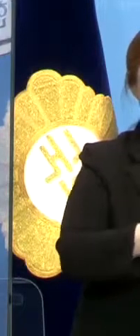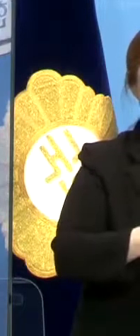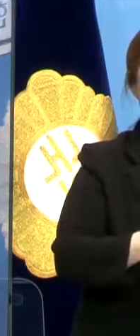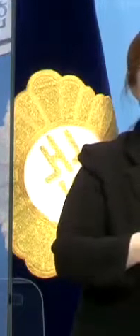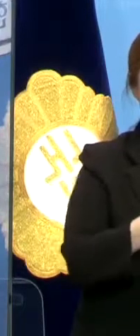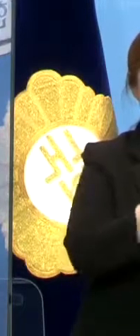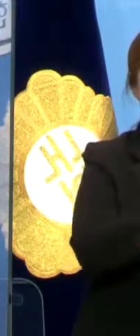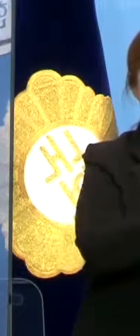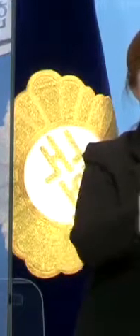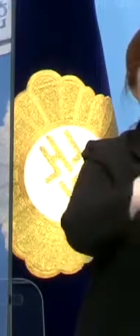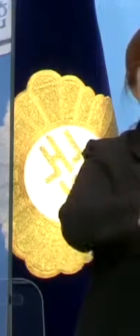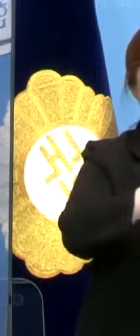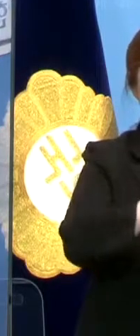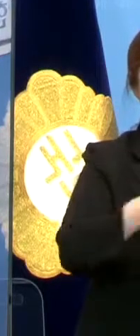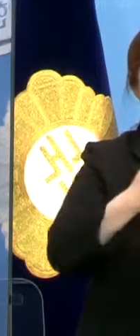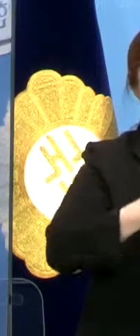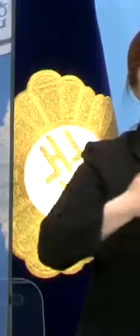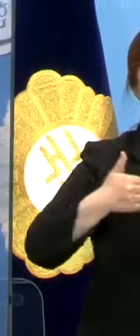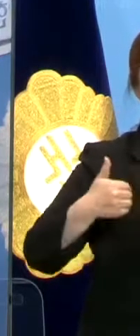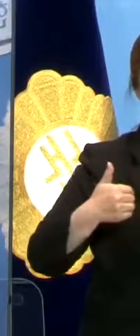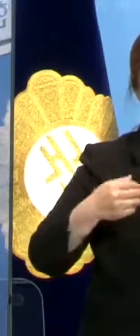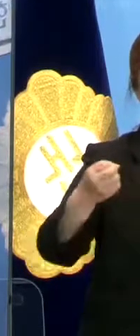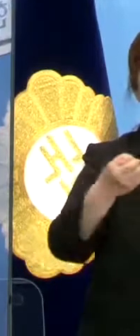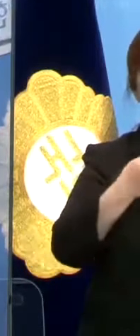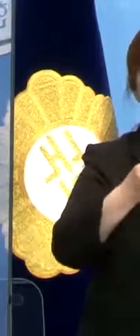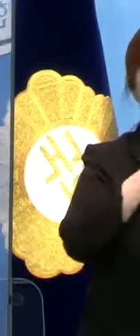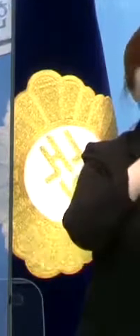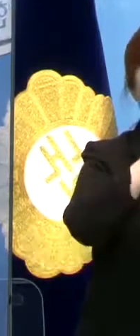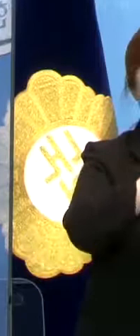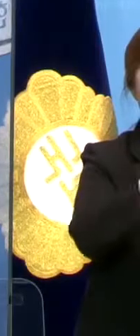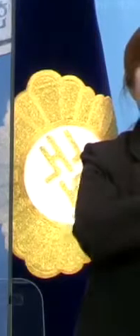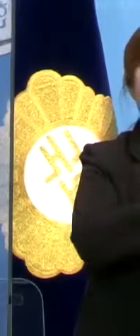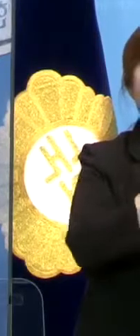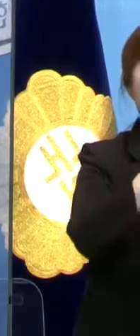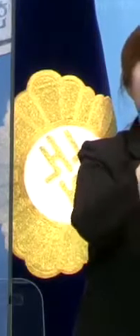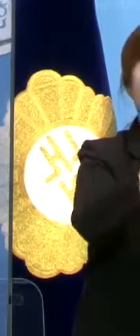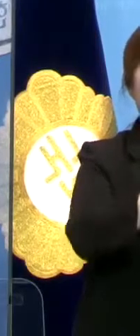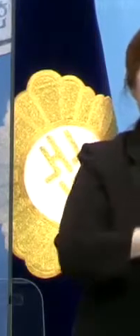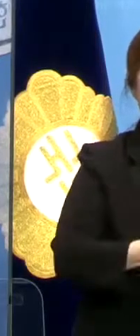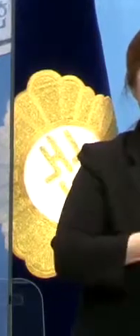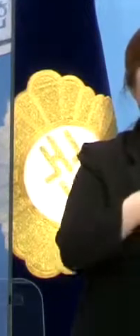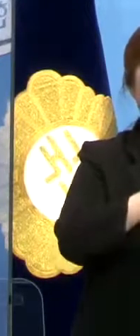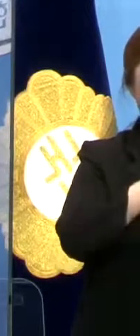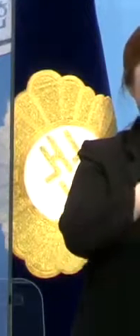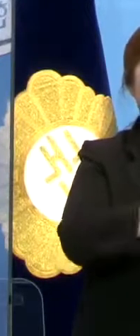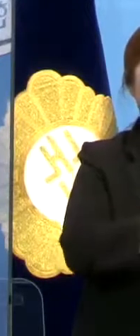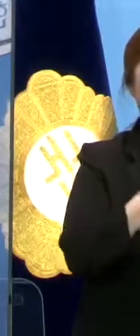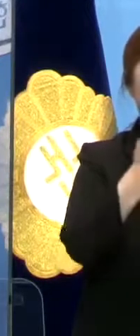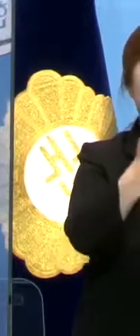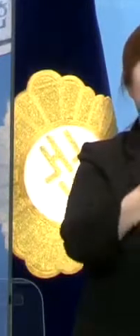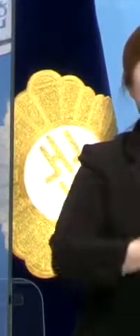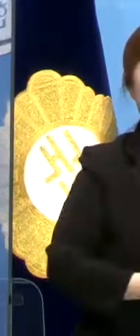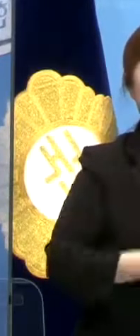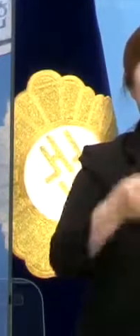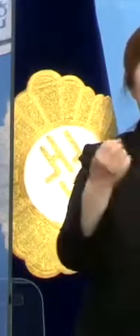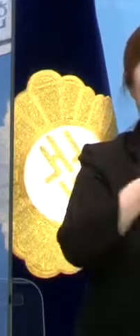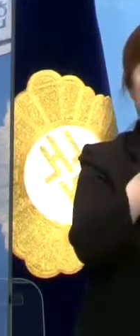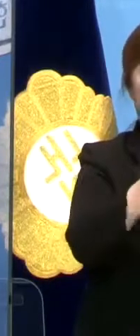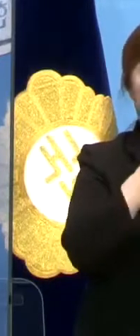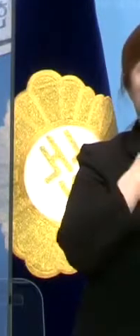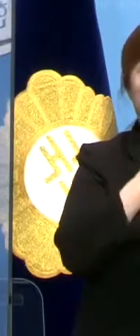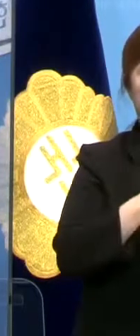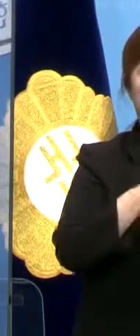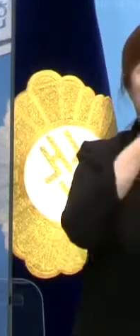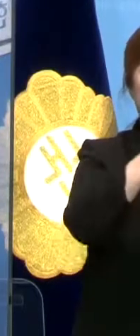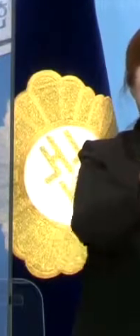열고 대화하는 기회를 만들어 줄 것을 촉구합니다 또한 그것만이